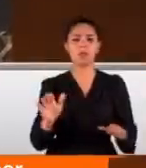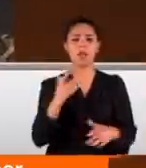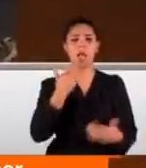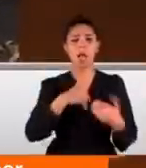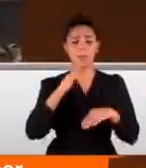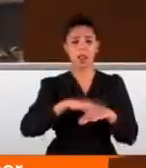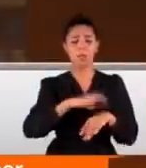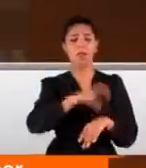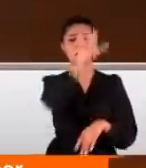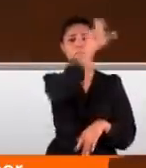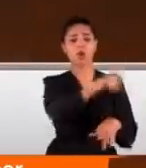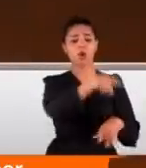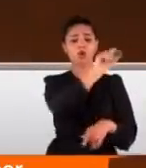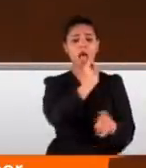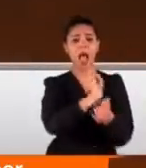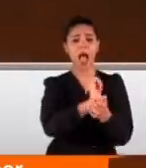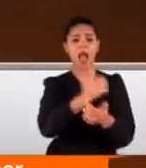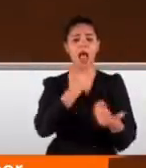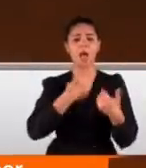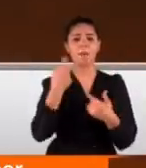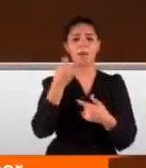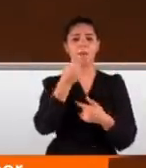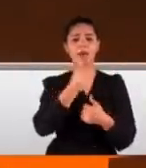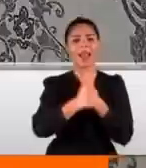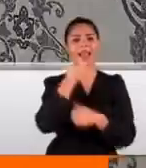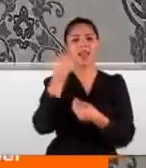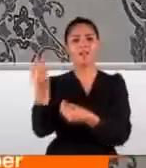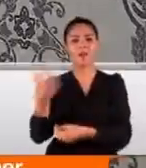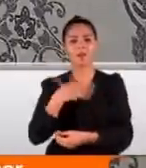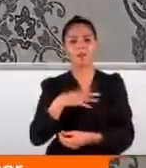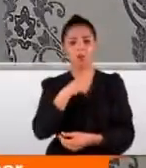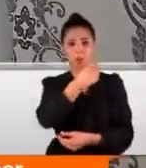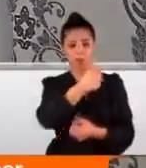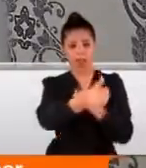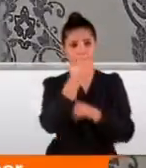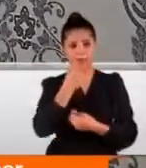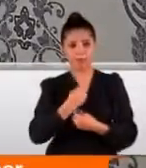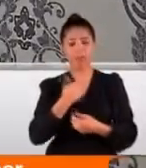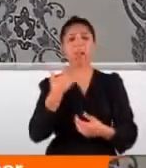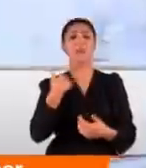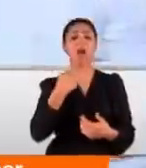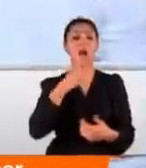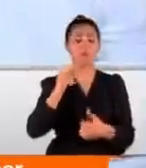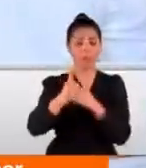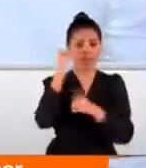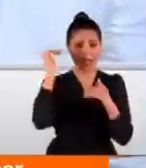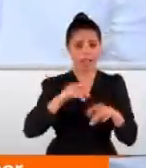Ameliyatı yapan doktorlar aileye ameliyat parasını iade etmek istedi. Sanki o parayı verince benim ablam geri gelecek.